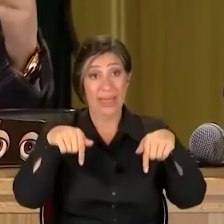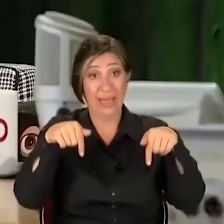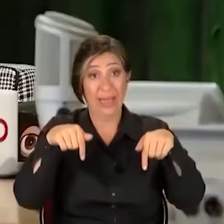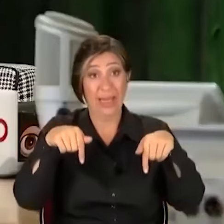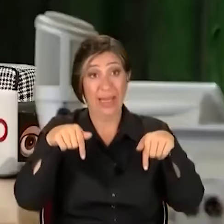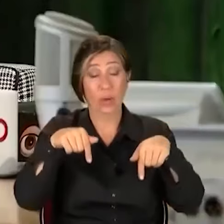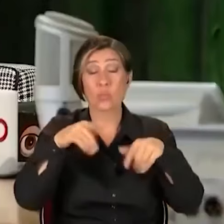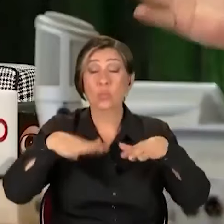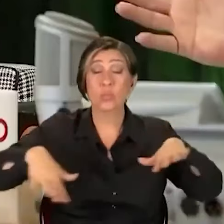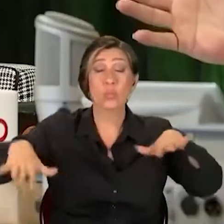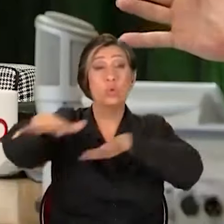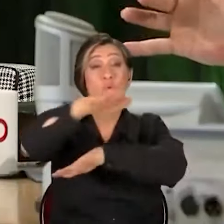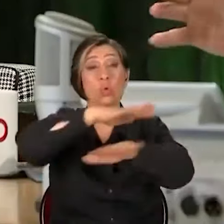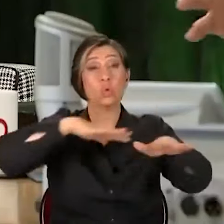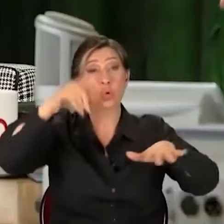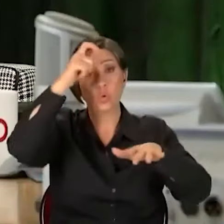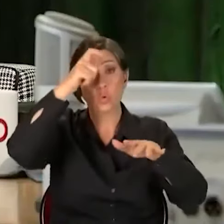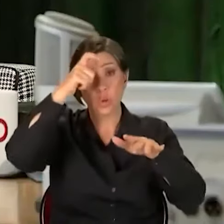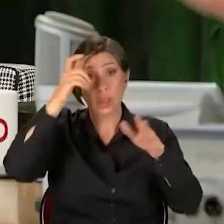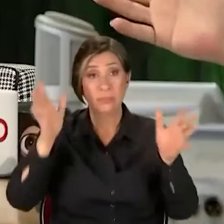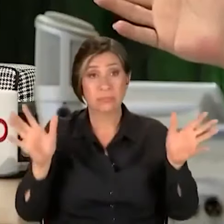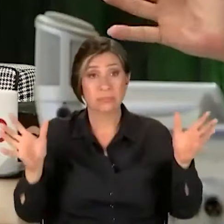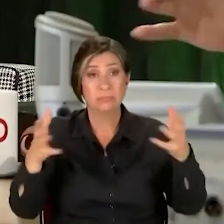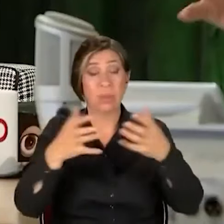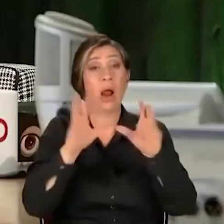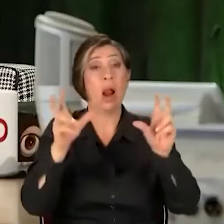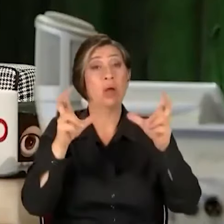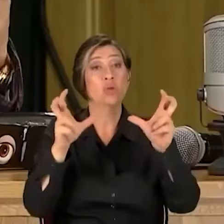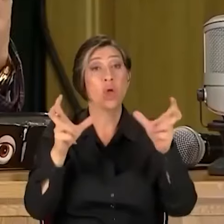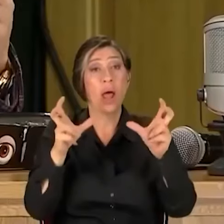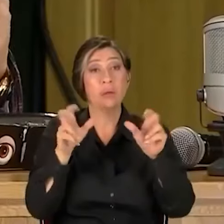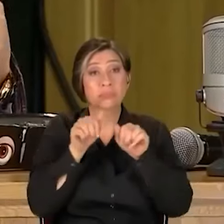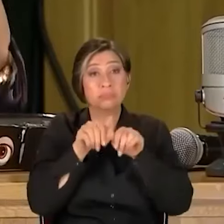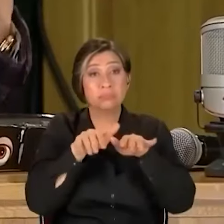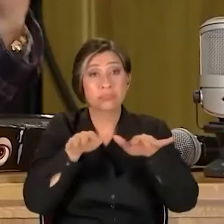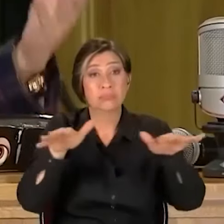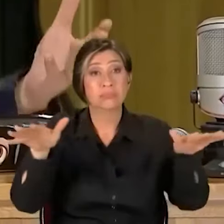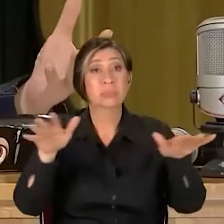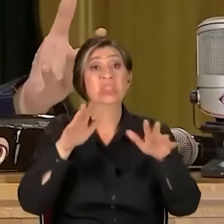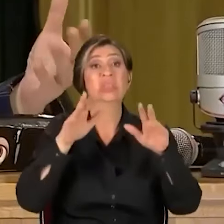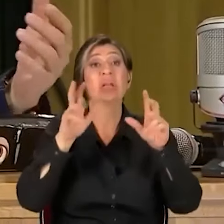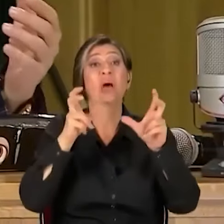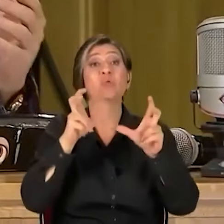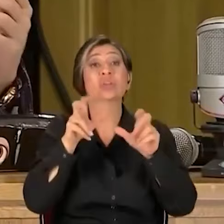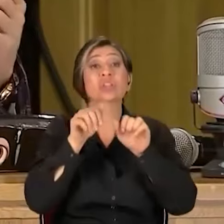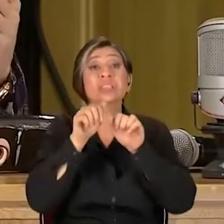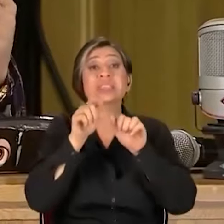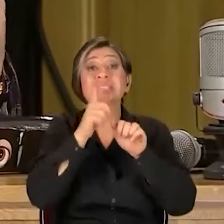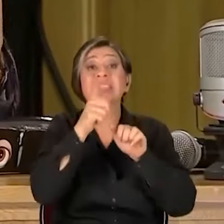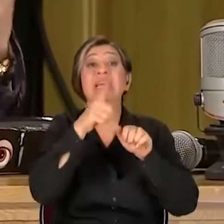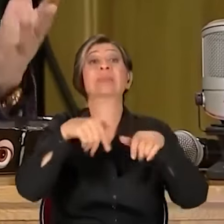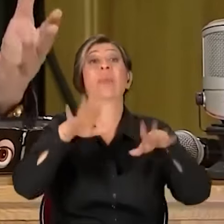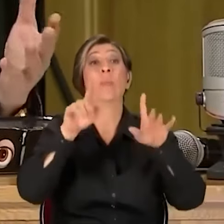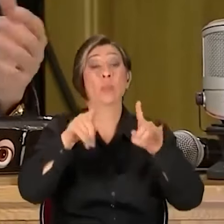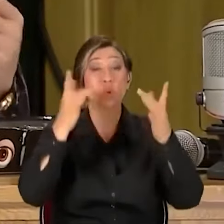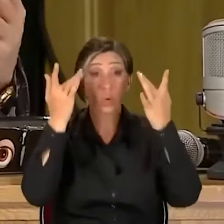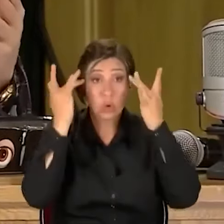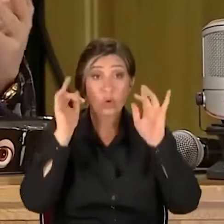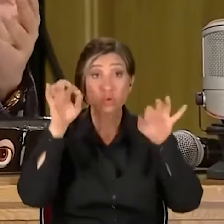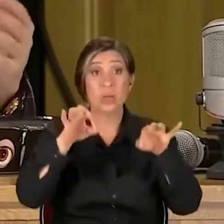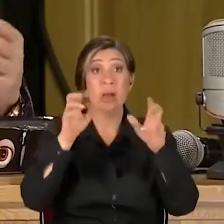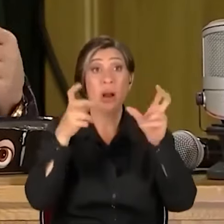şu anda bütün Türkiye'yi sarıyor. Bütün radyoları sarıyor. Radyolar tarafından çalınmayan bu